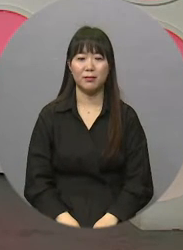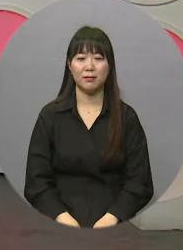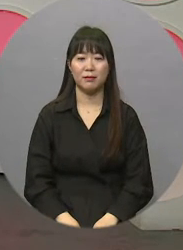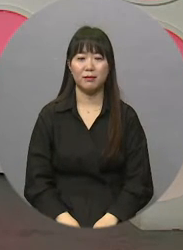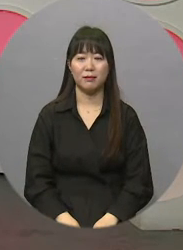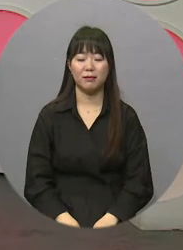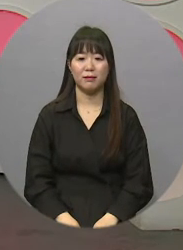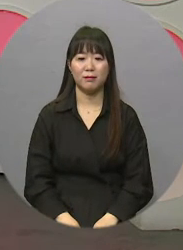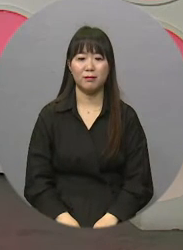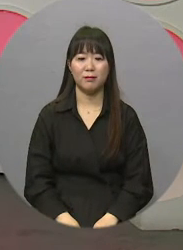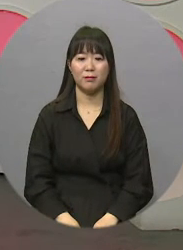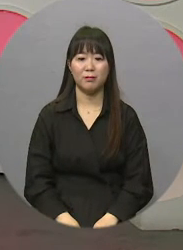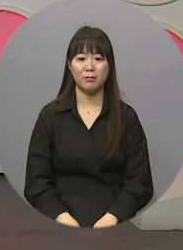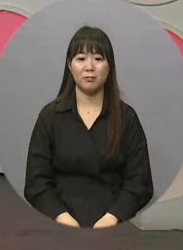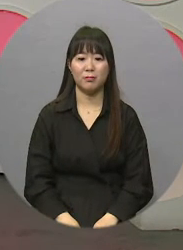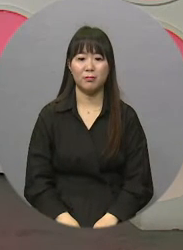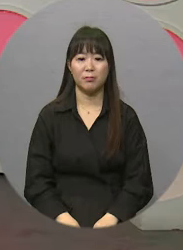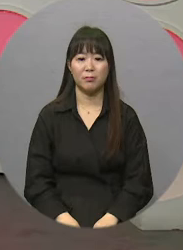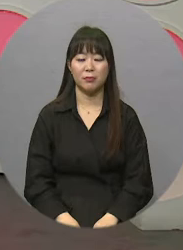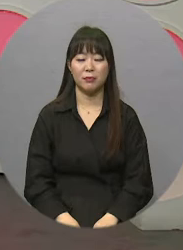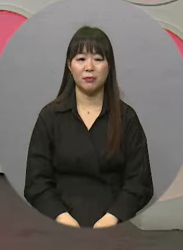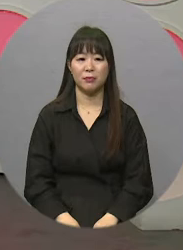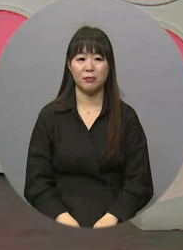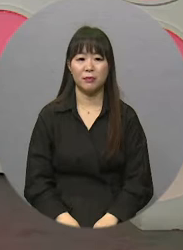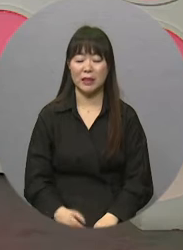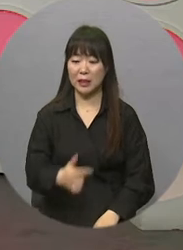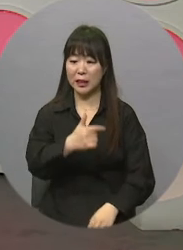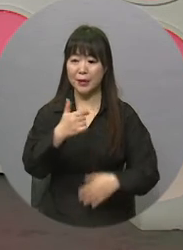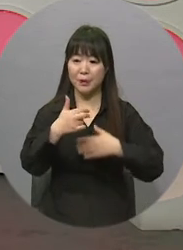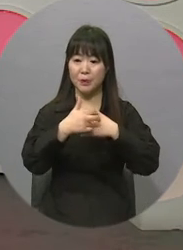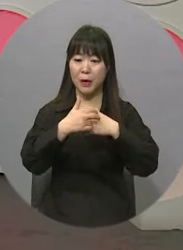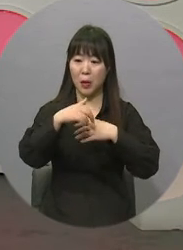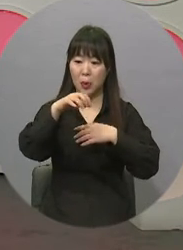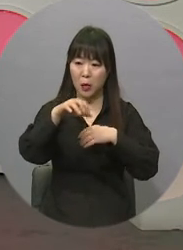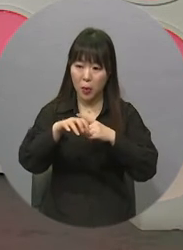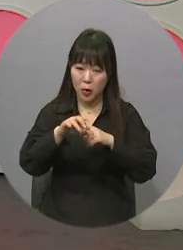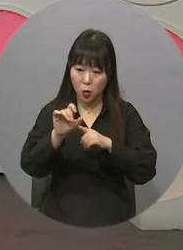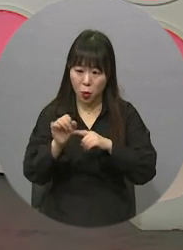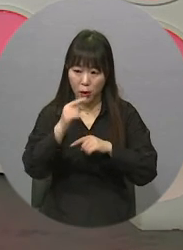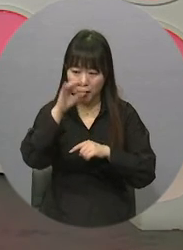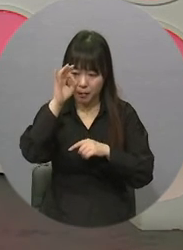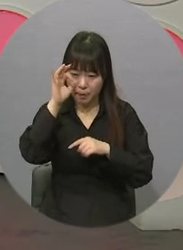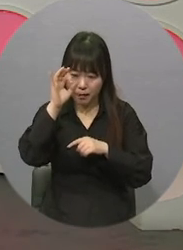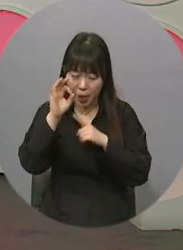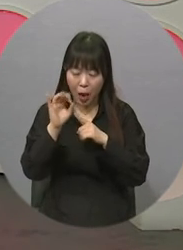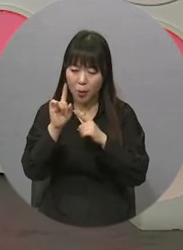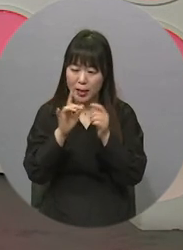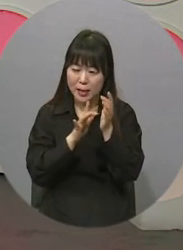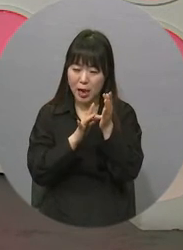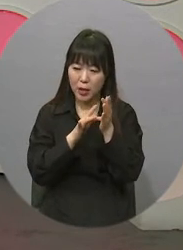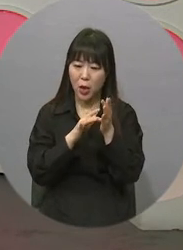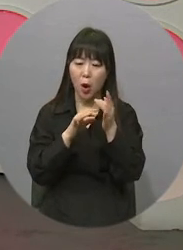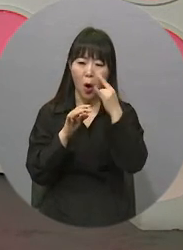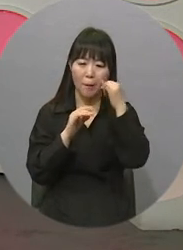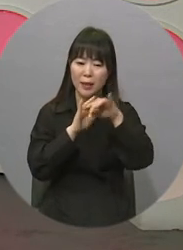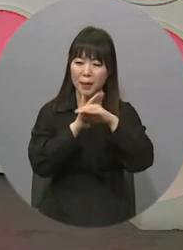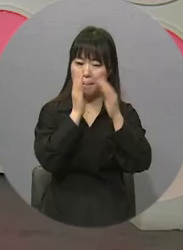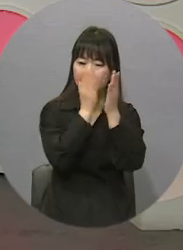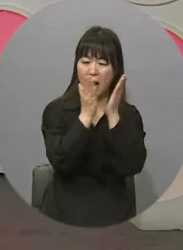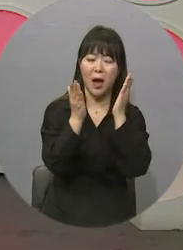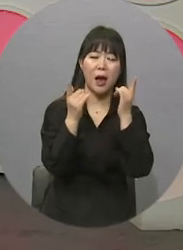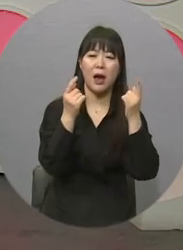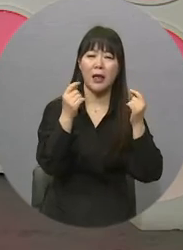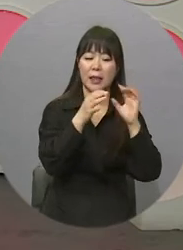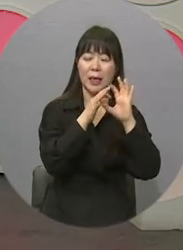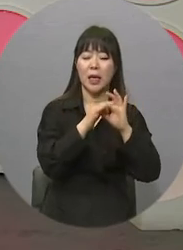아이고, 이큰 병원에서 그 원인을 찾은 거네요. 어떤 약이 엄마한테 안 맞았는데 그 약을